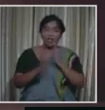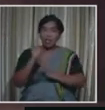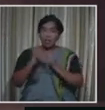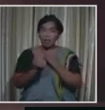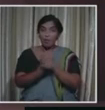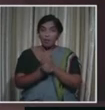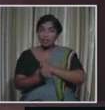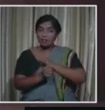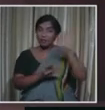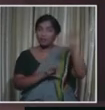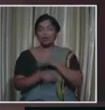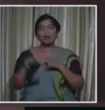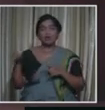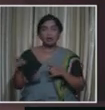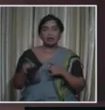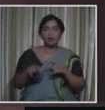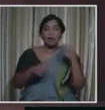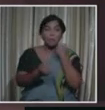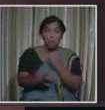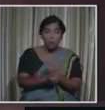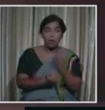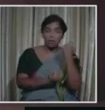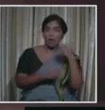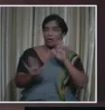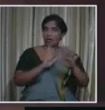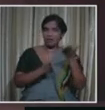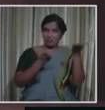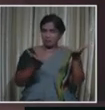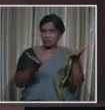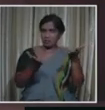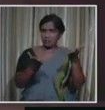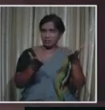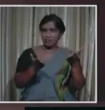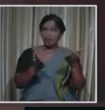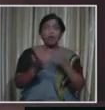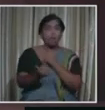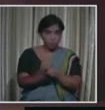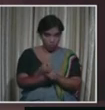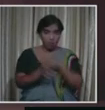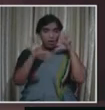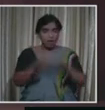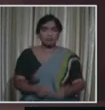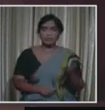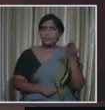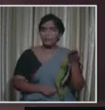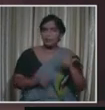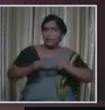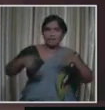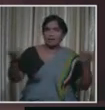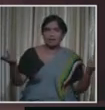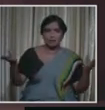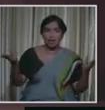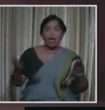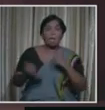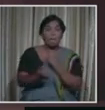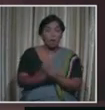orang ini dari kau tu kila. Tamu nasila polis ya tamang kita pan negar poi ni. Rupanya polisi itu betul mana sila tni? Mana kau gitu? Polisi